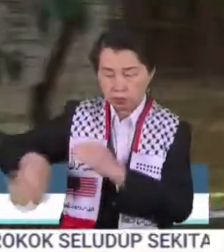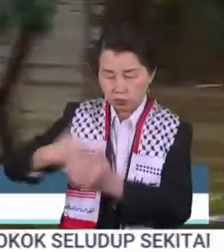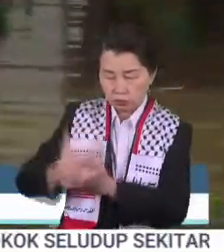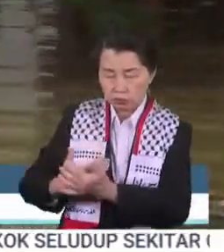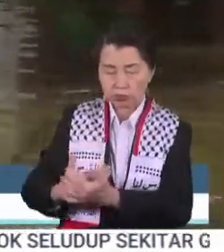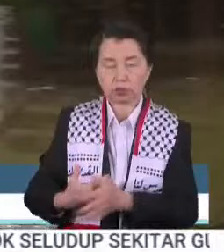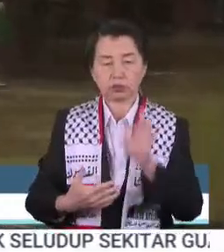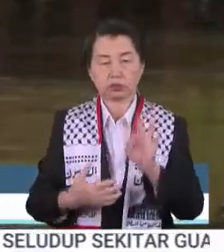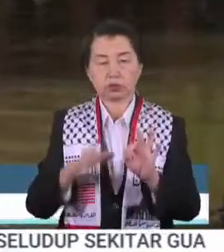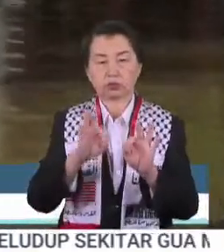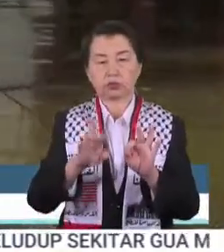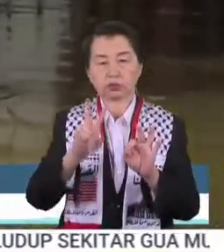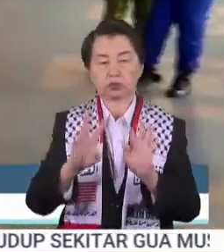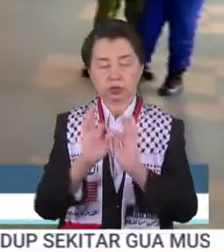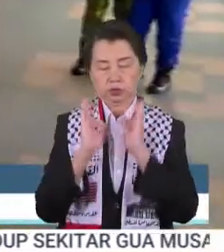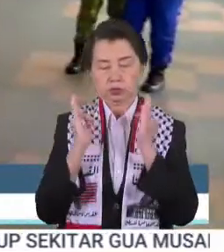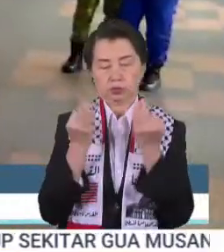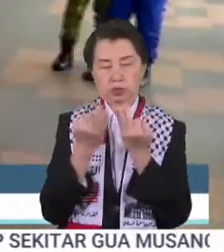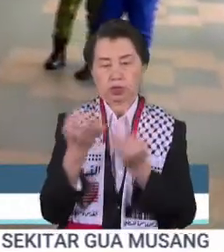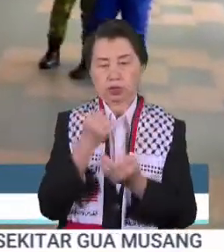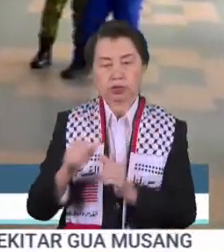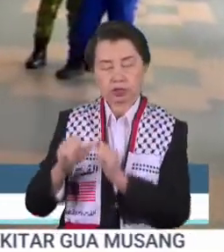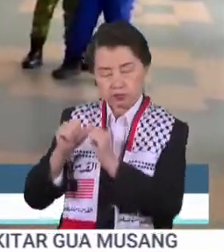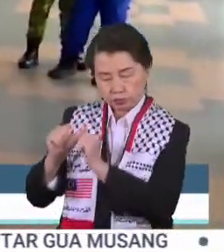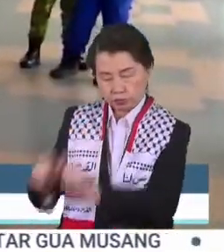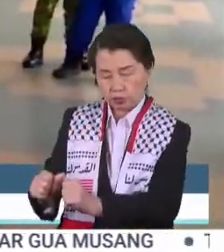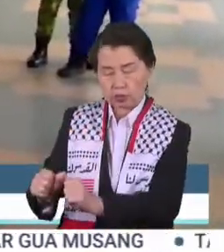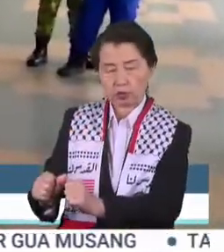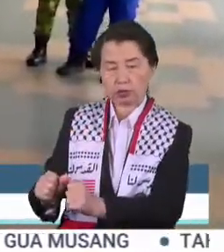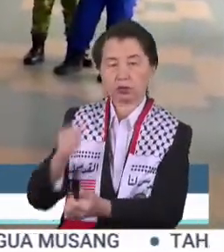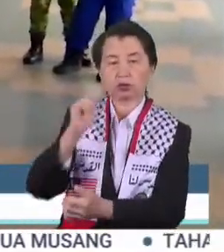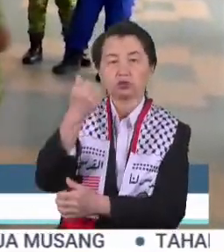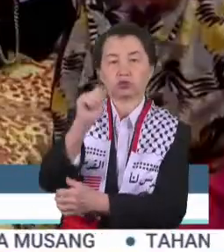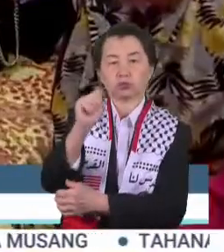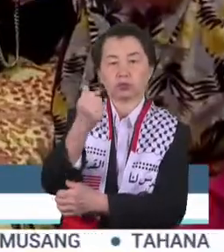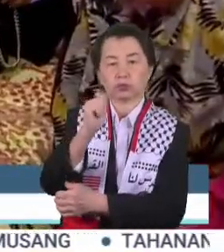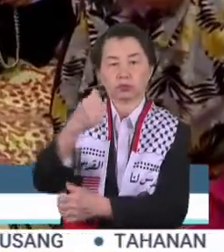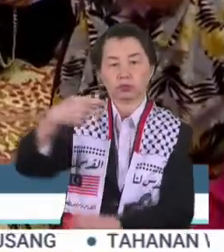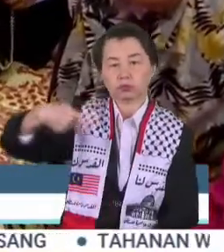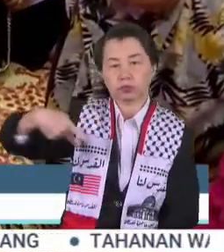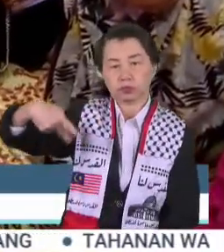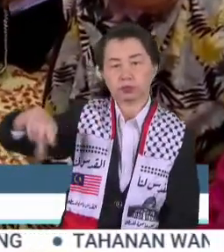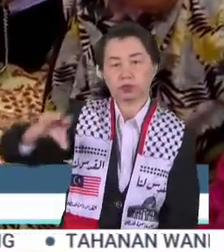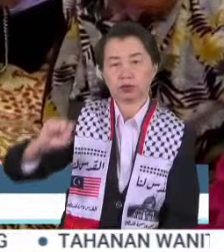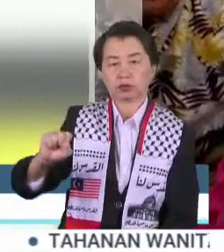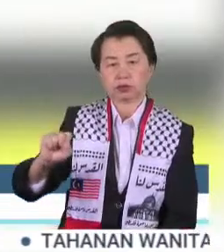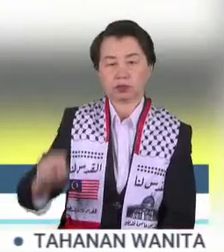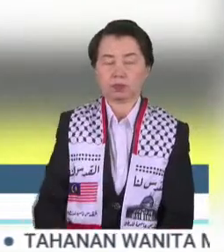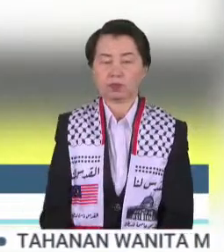membabitkan 992 keluarga dan masih berlindung di 10 PPS.